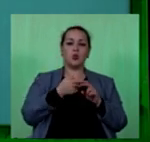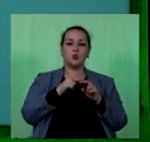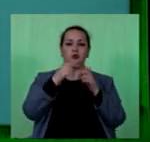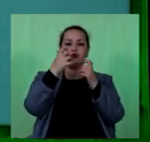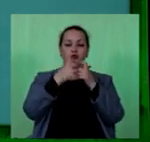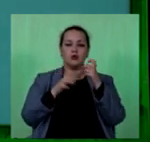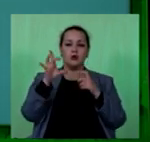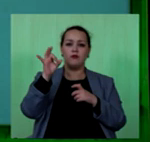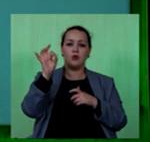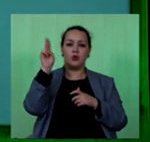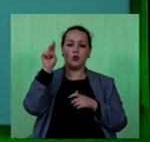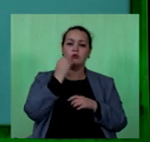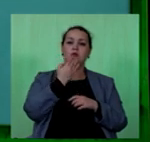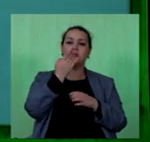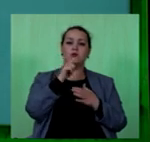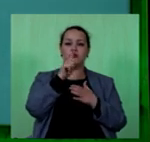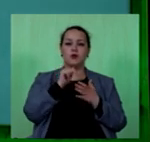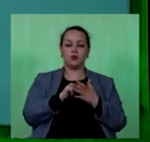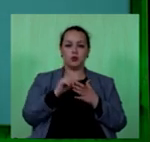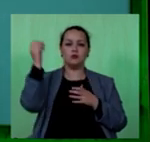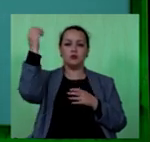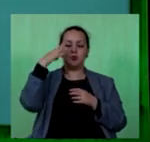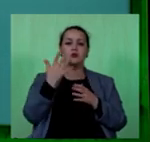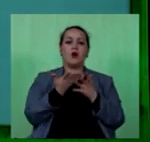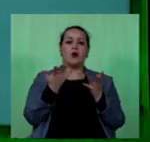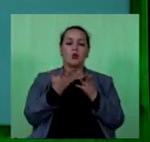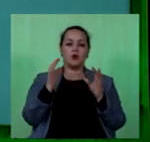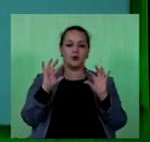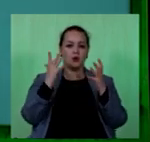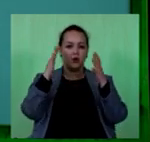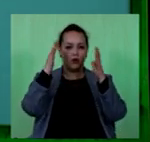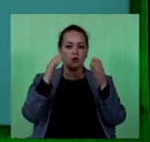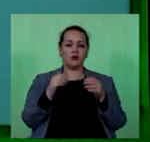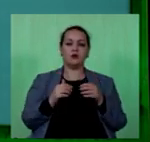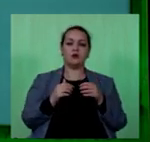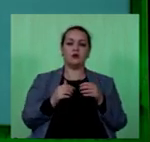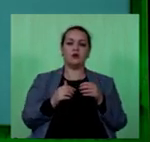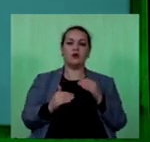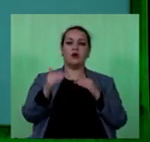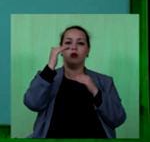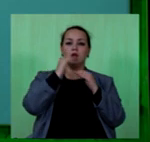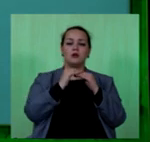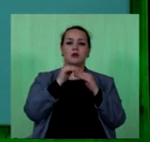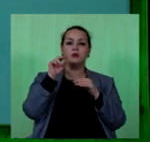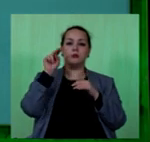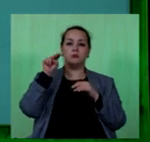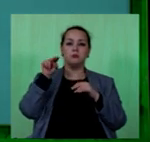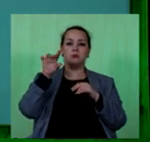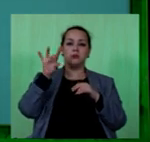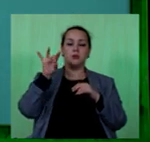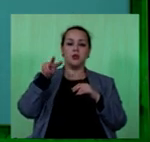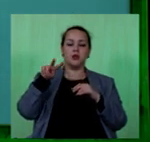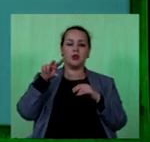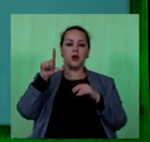сдаем вопрос солнце какая яркая значит над прилагательным яркая вы напишите что она